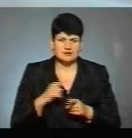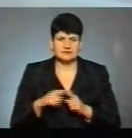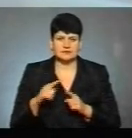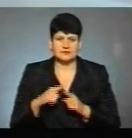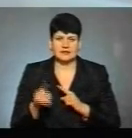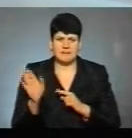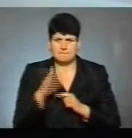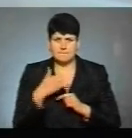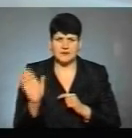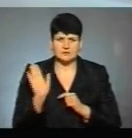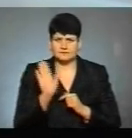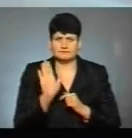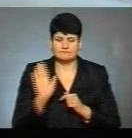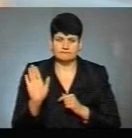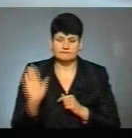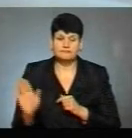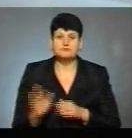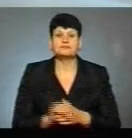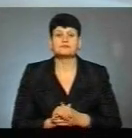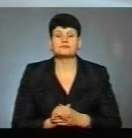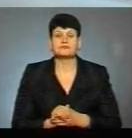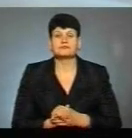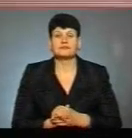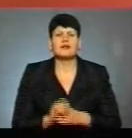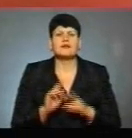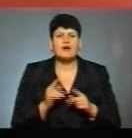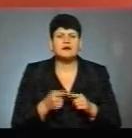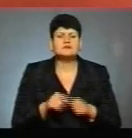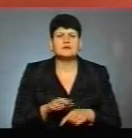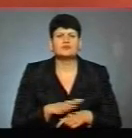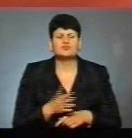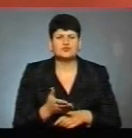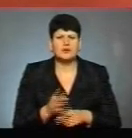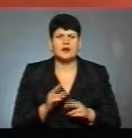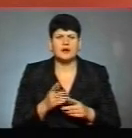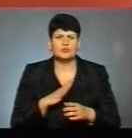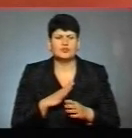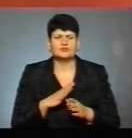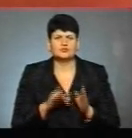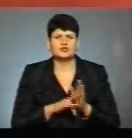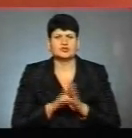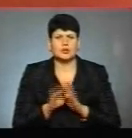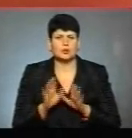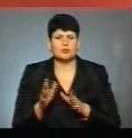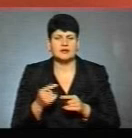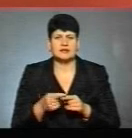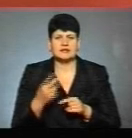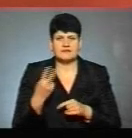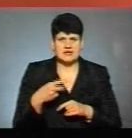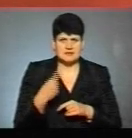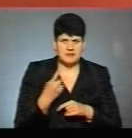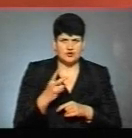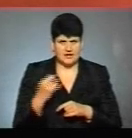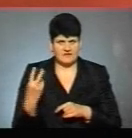як пасту таку грубу. Як це все відбувалося? Яка була хронологія подій? Коли це? З 21-го